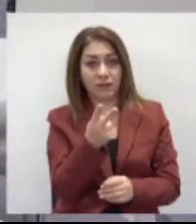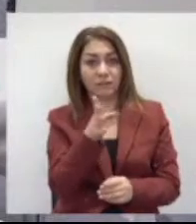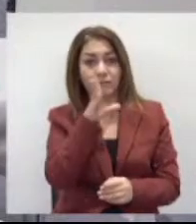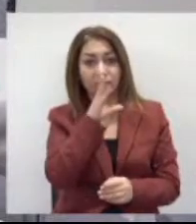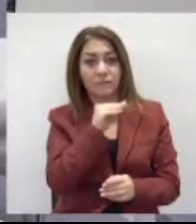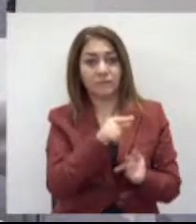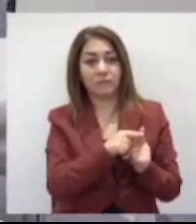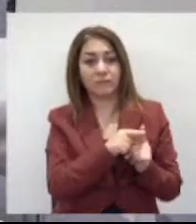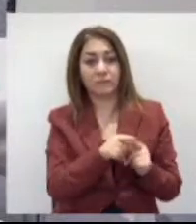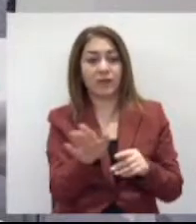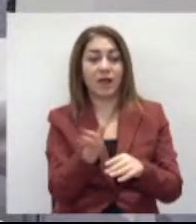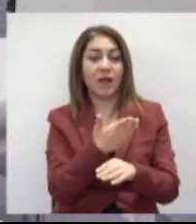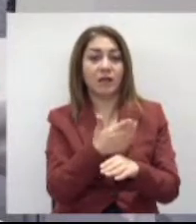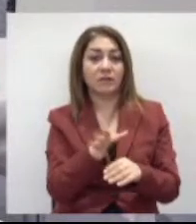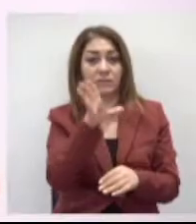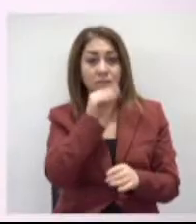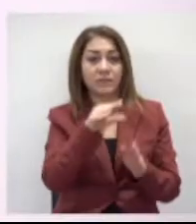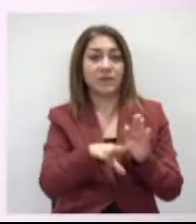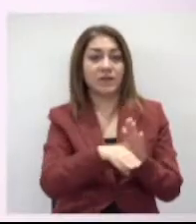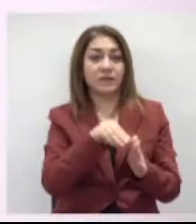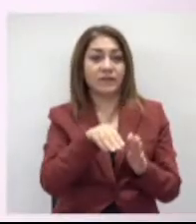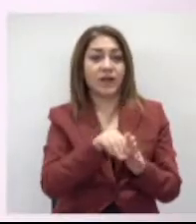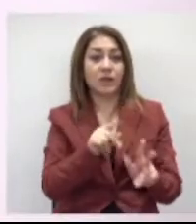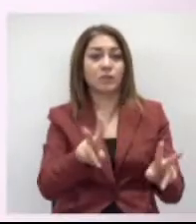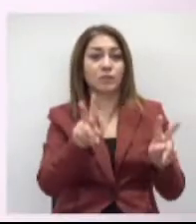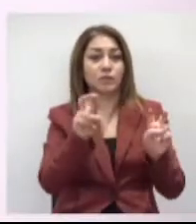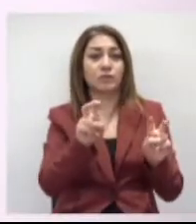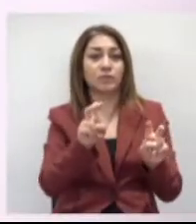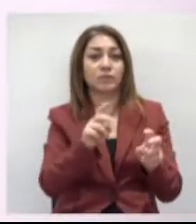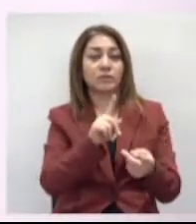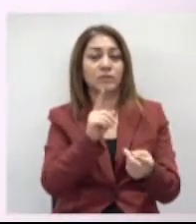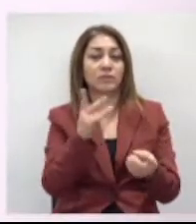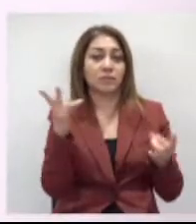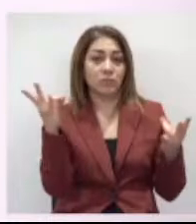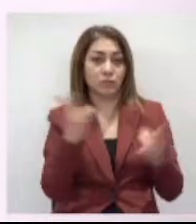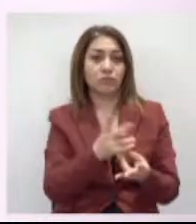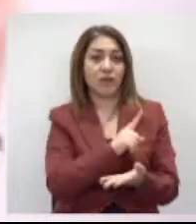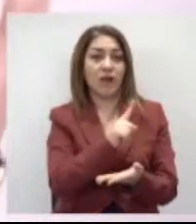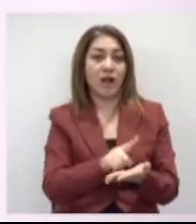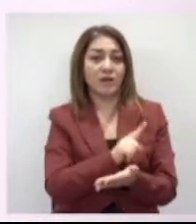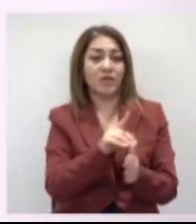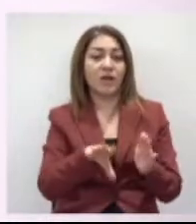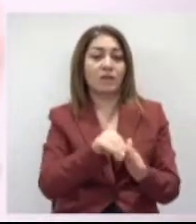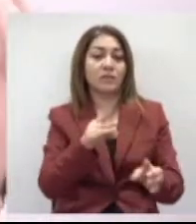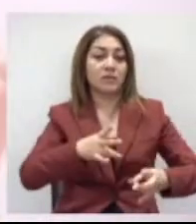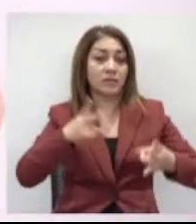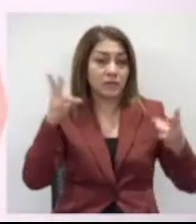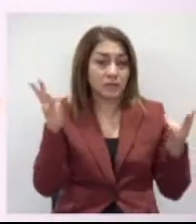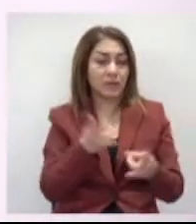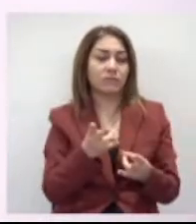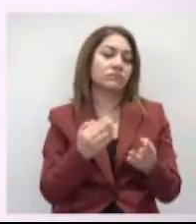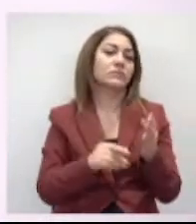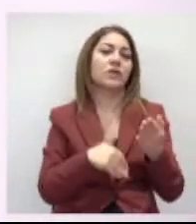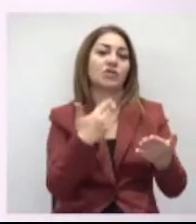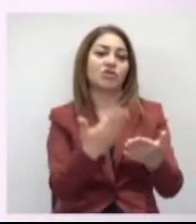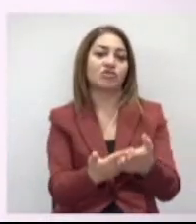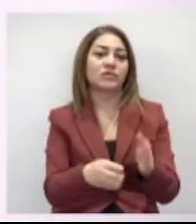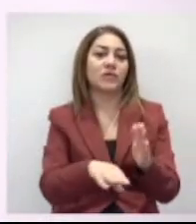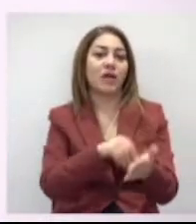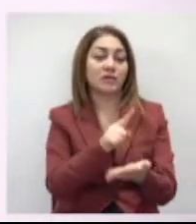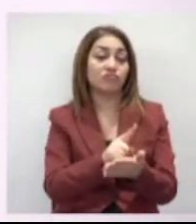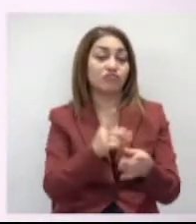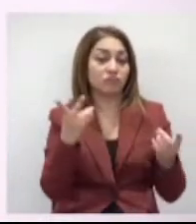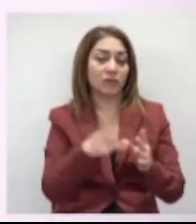այսպես հնդածս առանձնացնել քվեարկության ենթակա հարցեր, փորձեք դրանք արդեն շրջանառել։